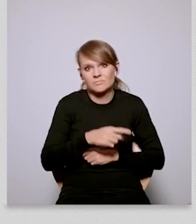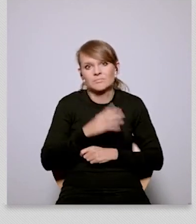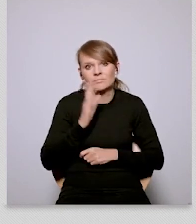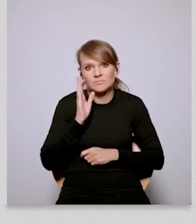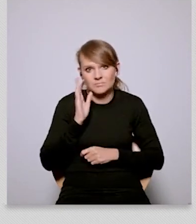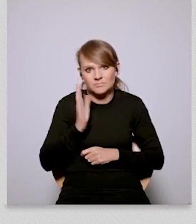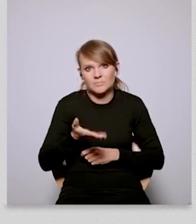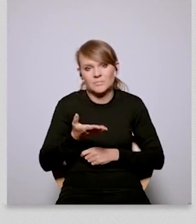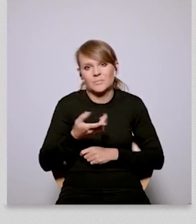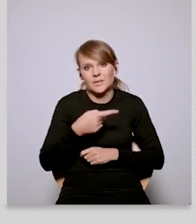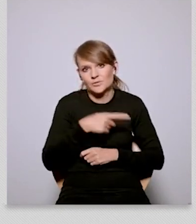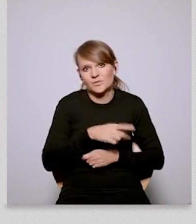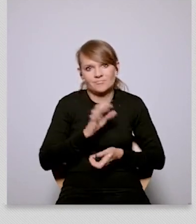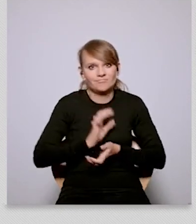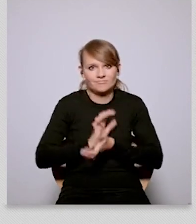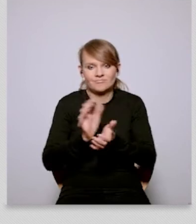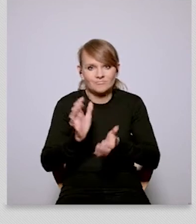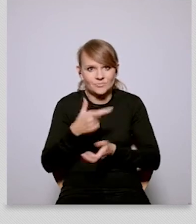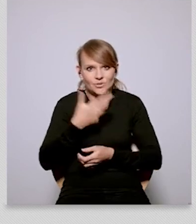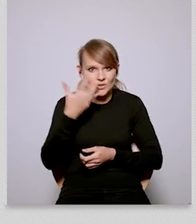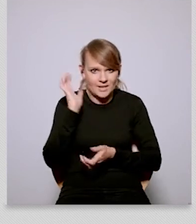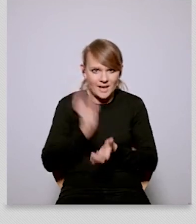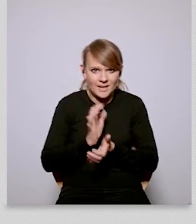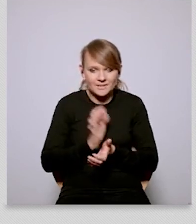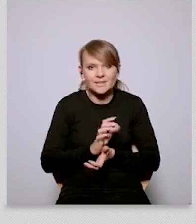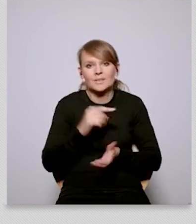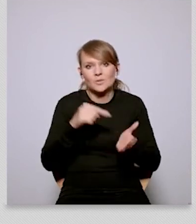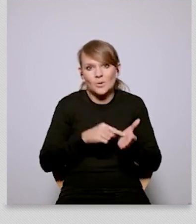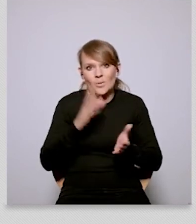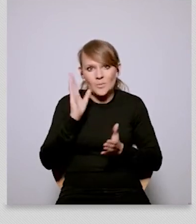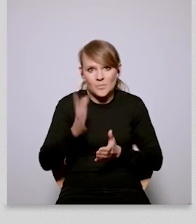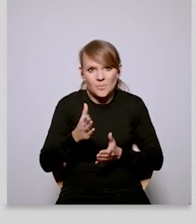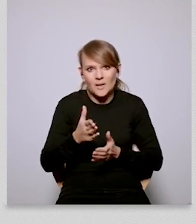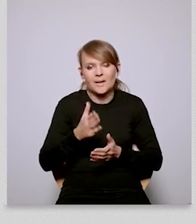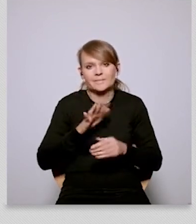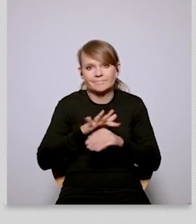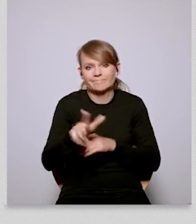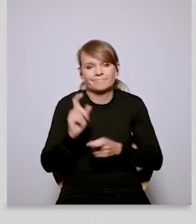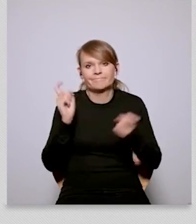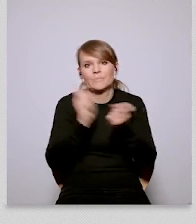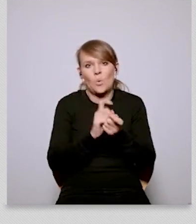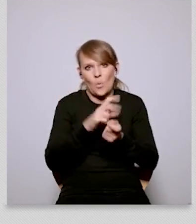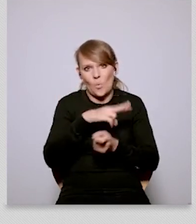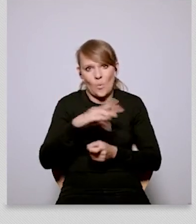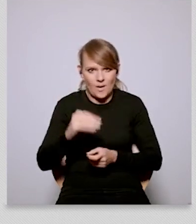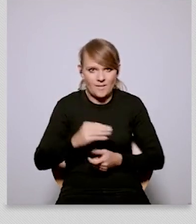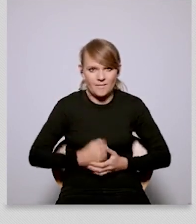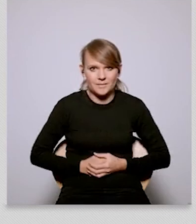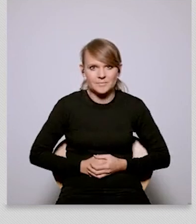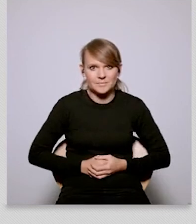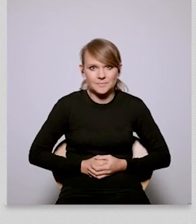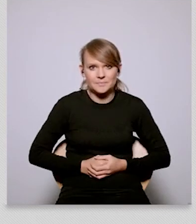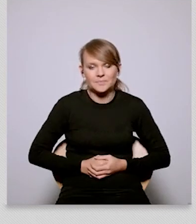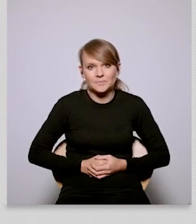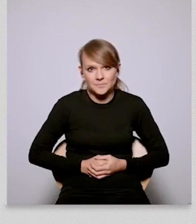kryzyskich gazet czeskich i to będzie napędzać te nastroje antyunijne także